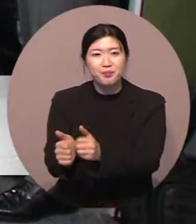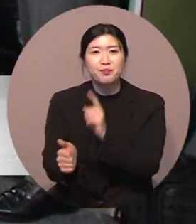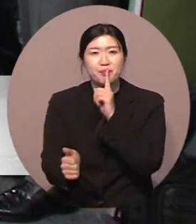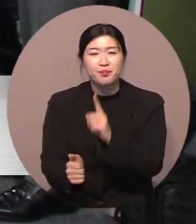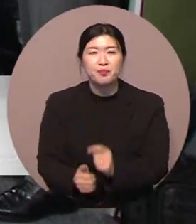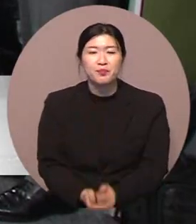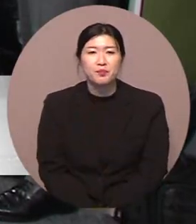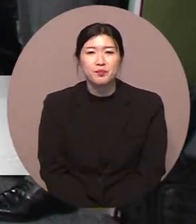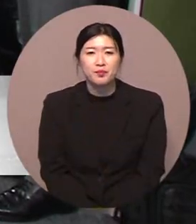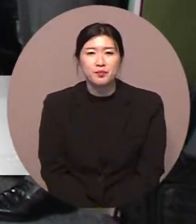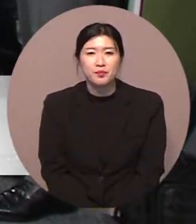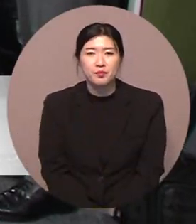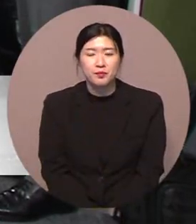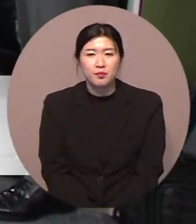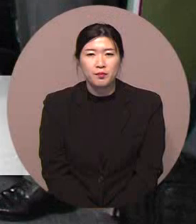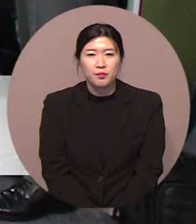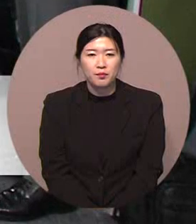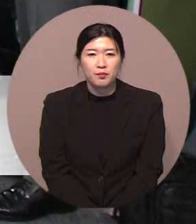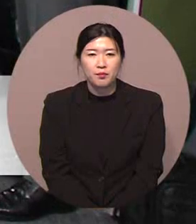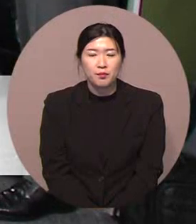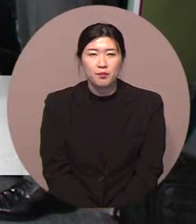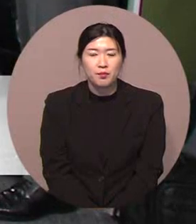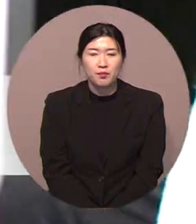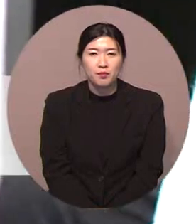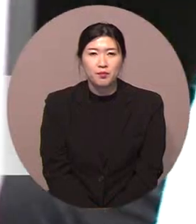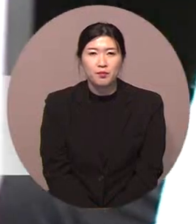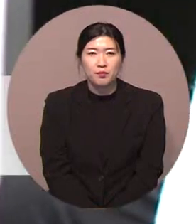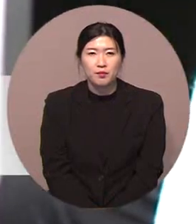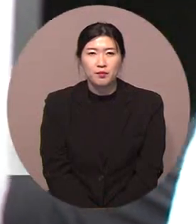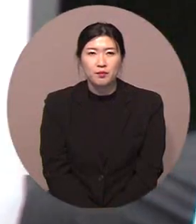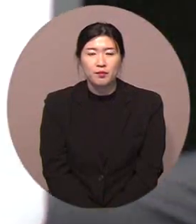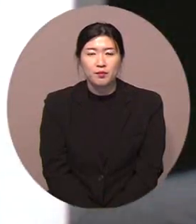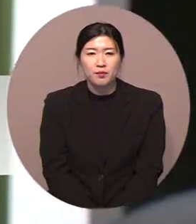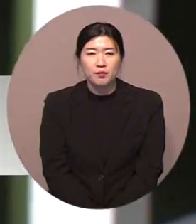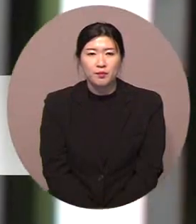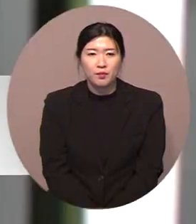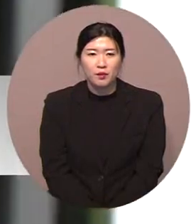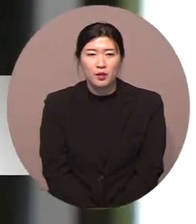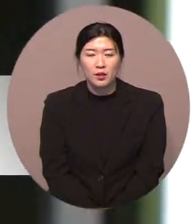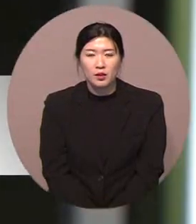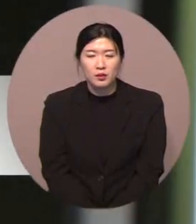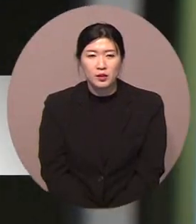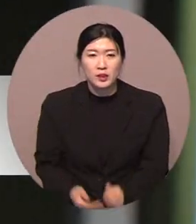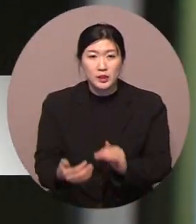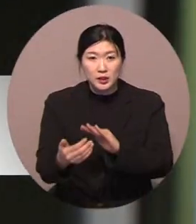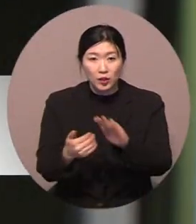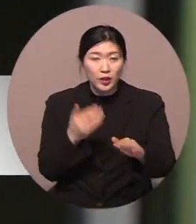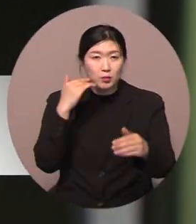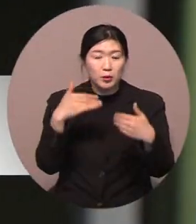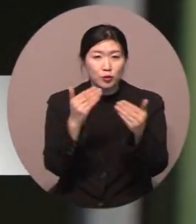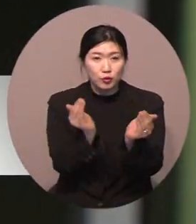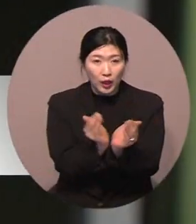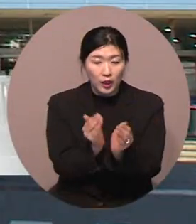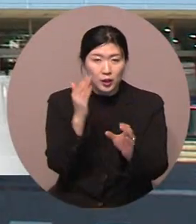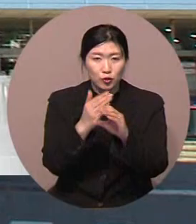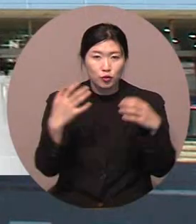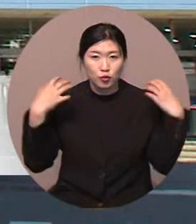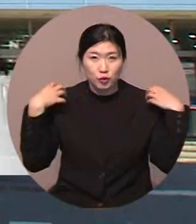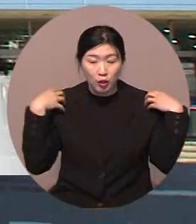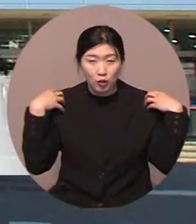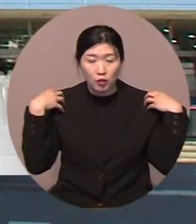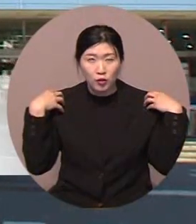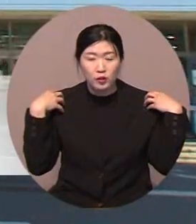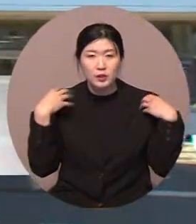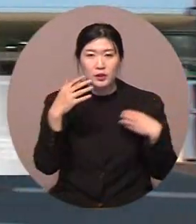판단할 것이라면서이를 무조건 따르겠다고 강조했습니다 이에 앞서 민주당 소속 중구청장 재선거